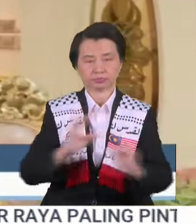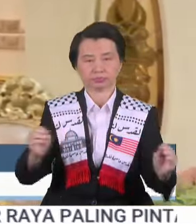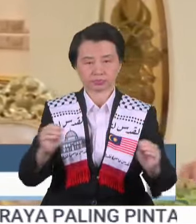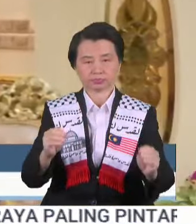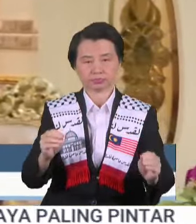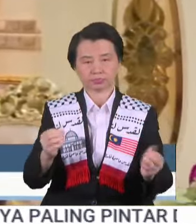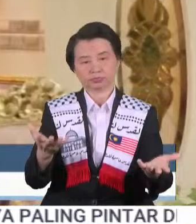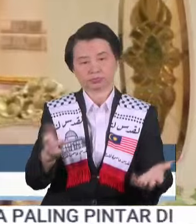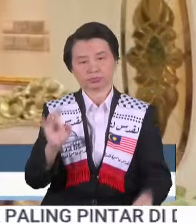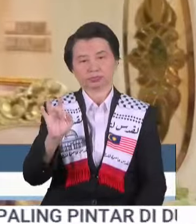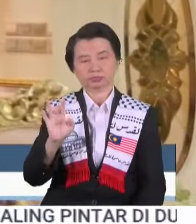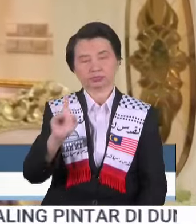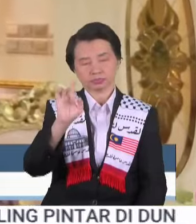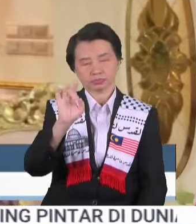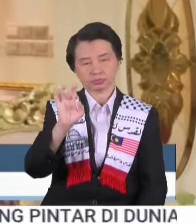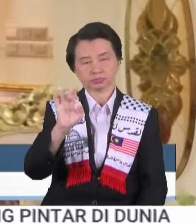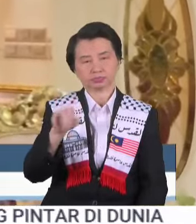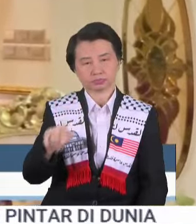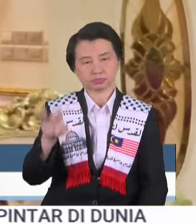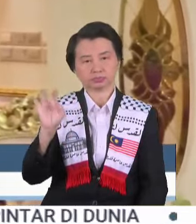ialah satu daripadanya